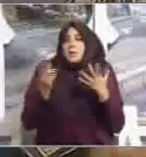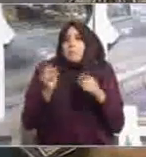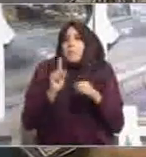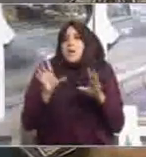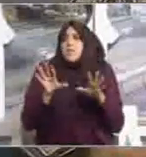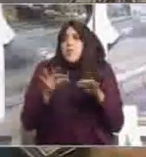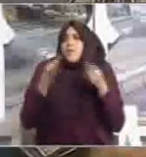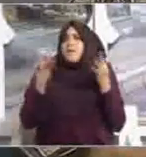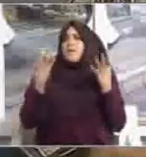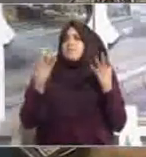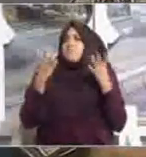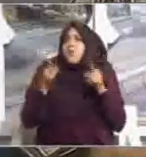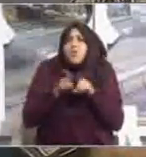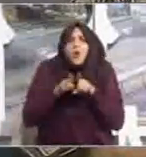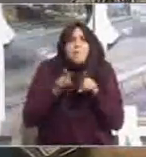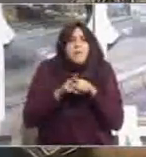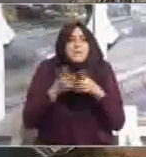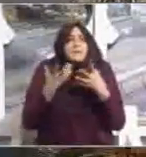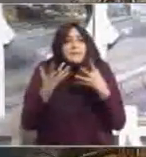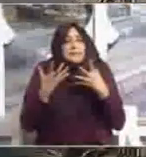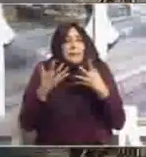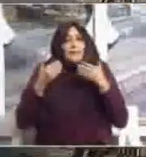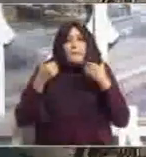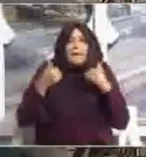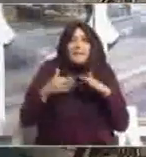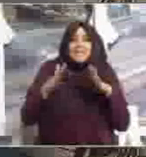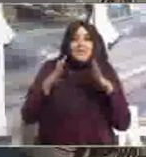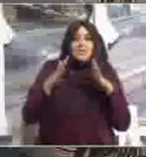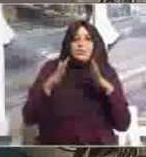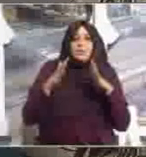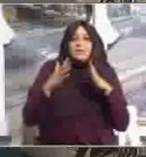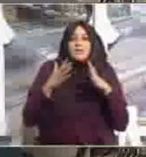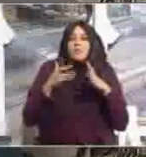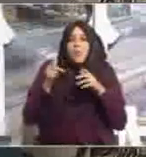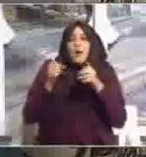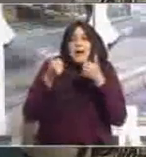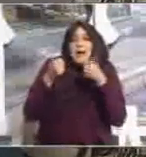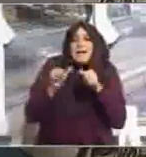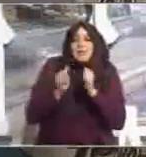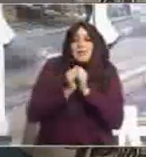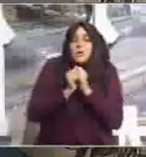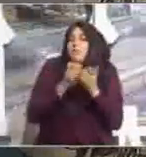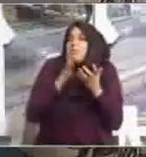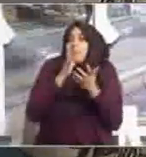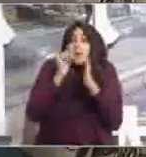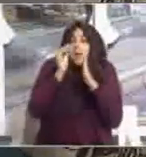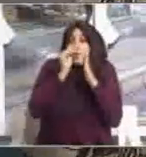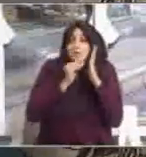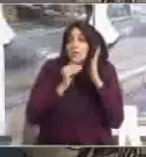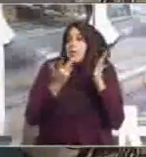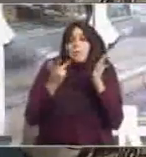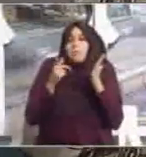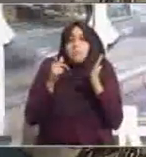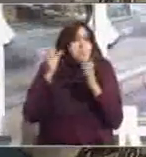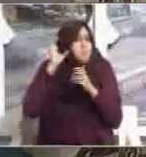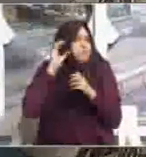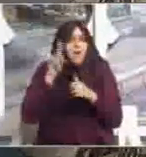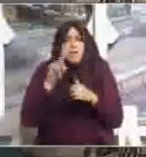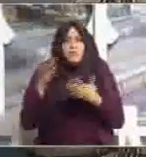ما وجدش كما نقول إحنا باب باش يقدر على الأقل يخليها معاه، فشاف بأن هذه الشروط اللي ما التزمت